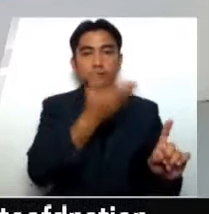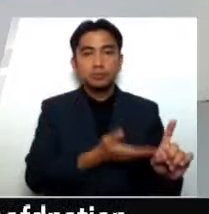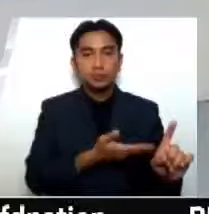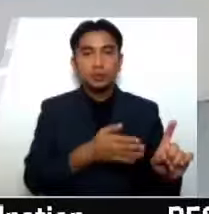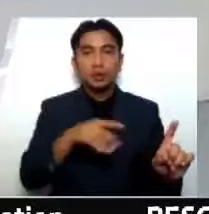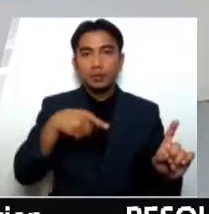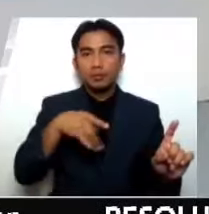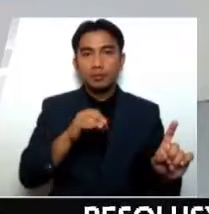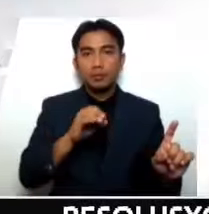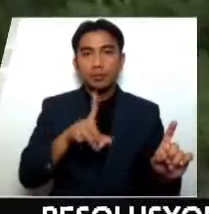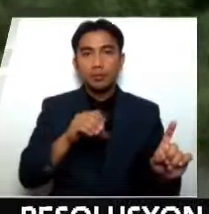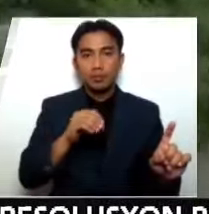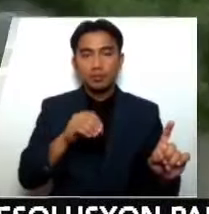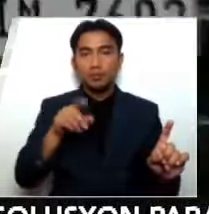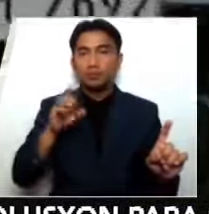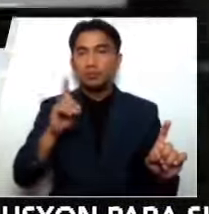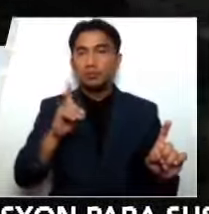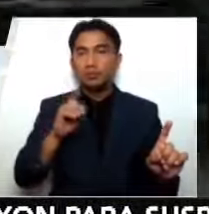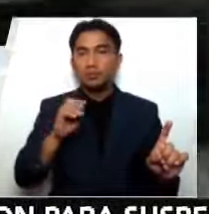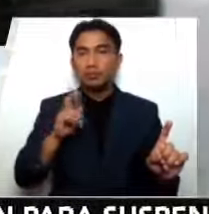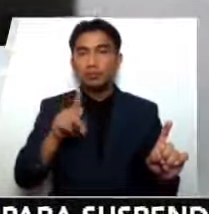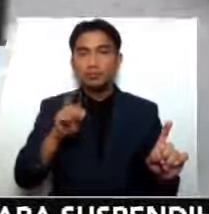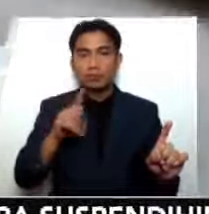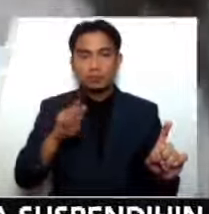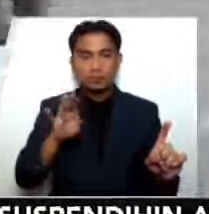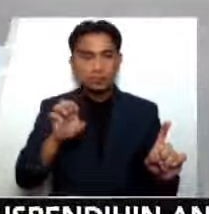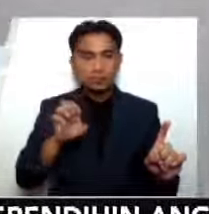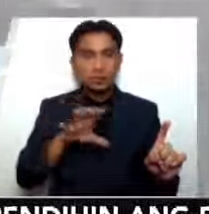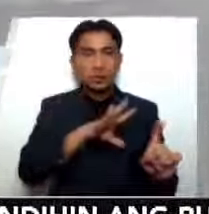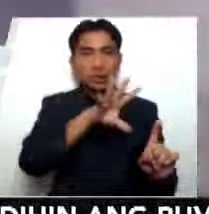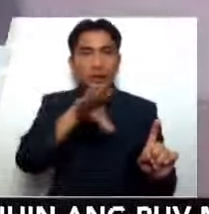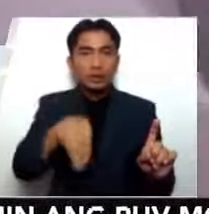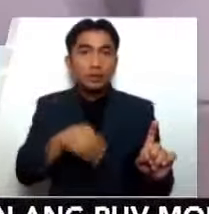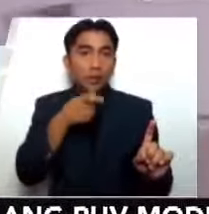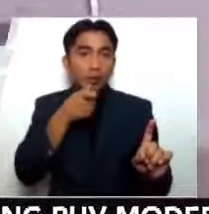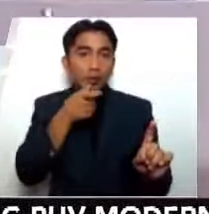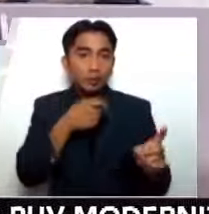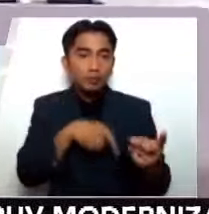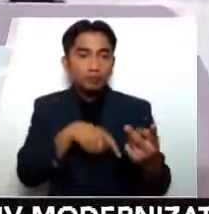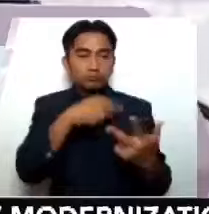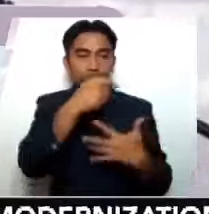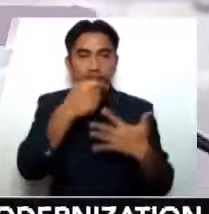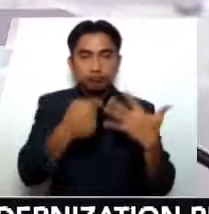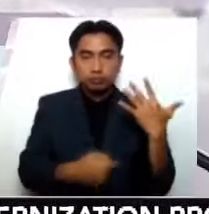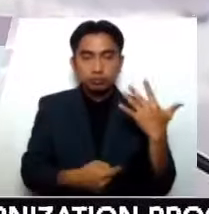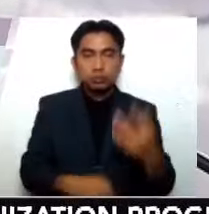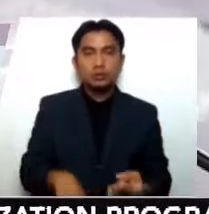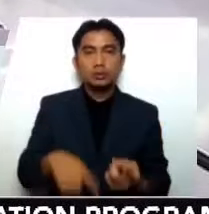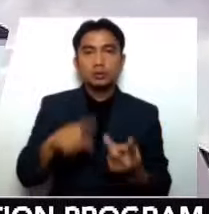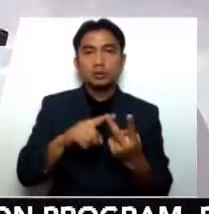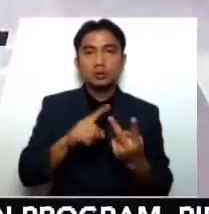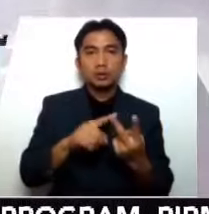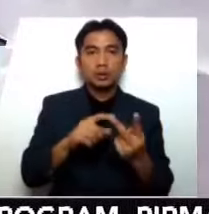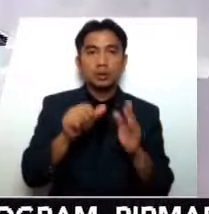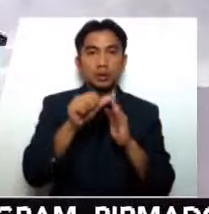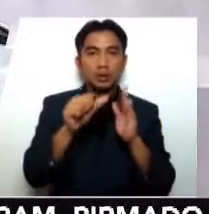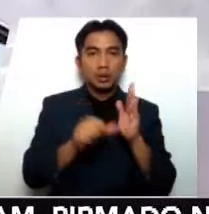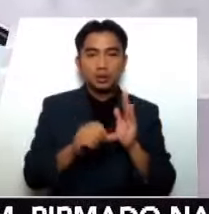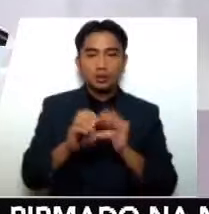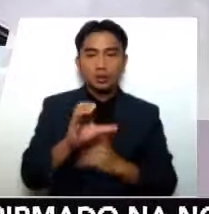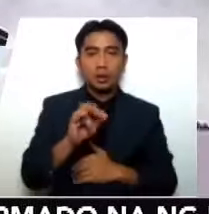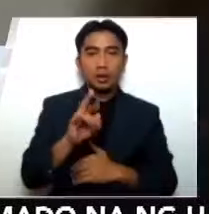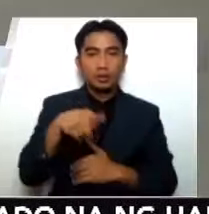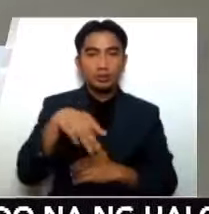Duterte. Kasama rin sa mga inireklamo ni Trillanes sa Department of Justice si Attorney Mance Carpio na asawa ni Vice